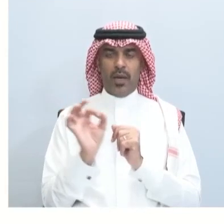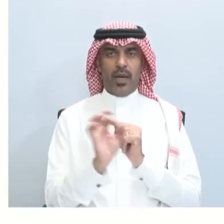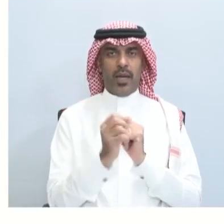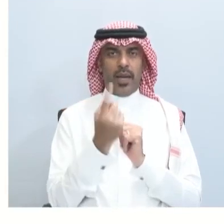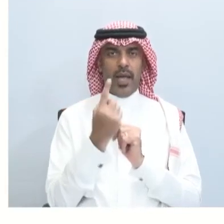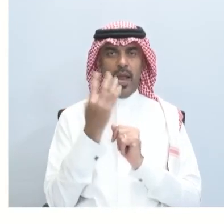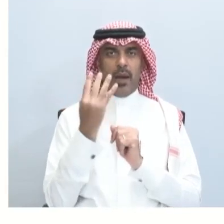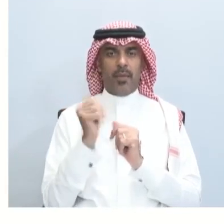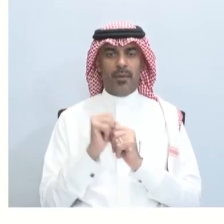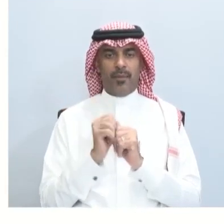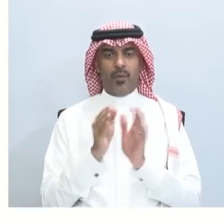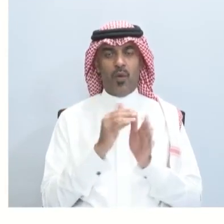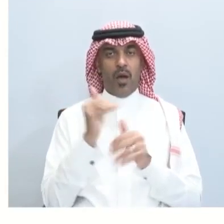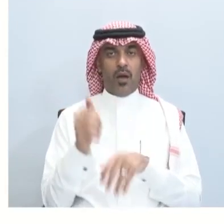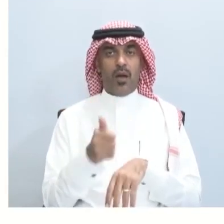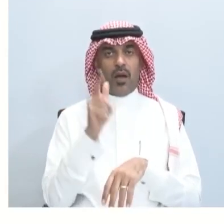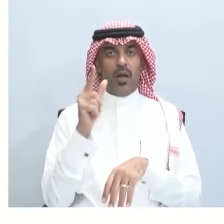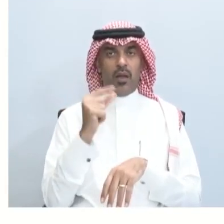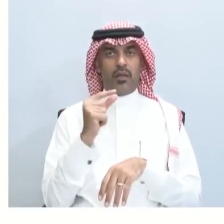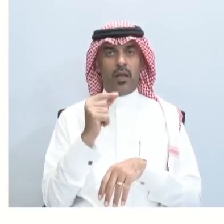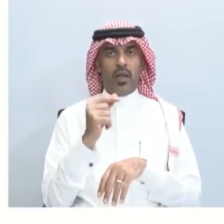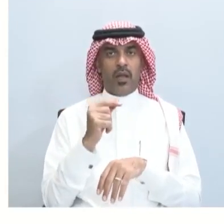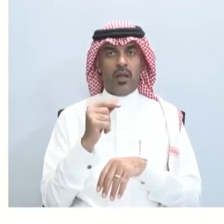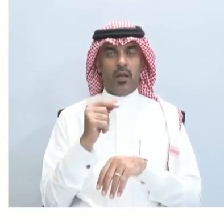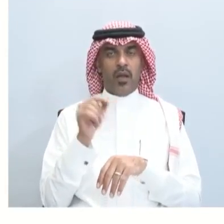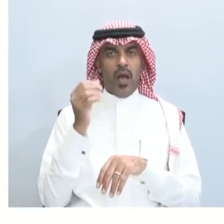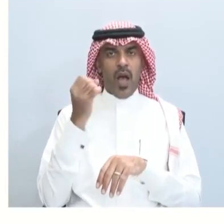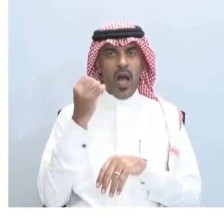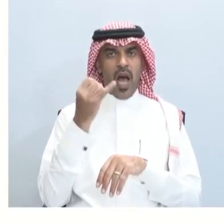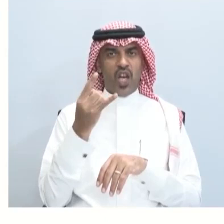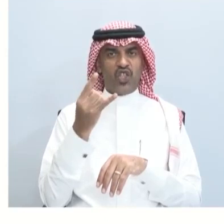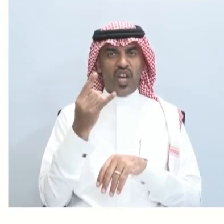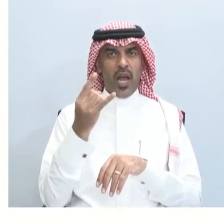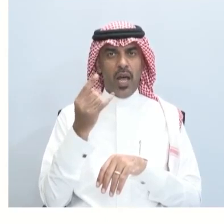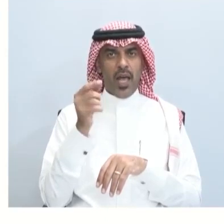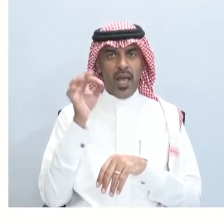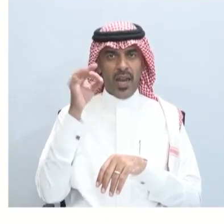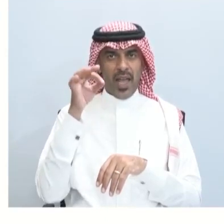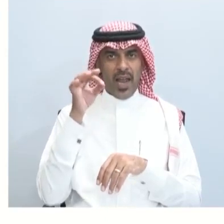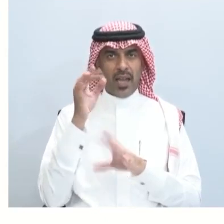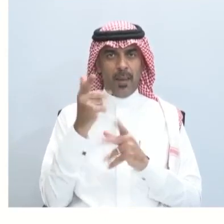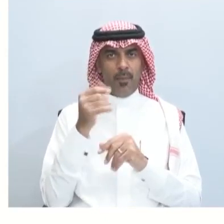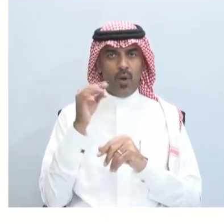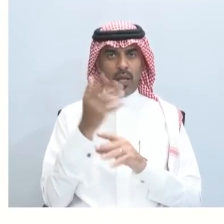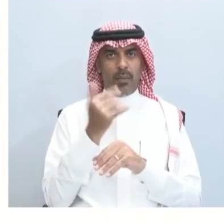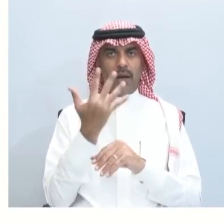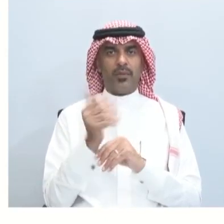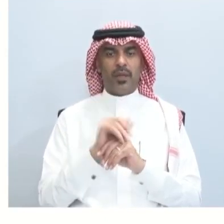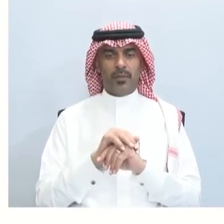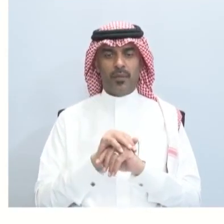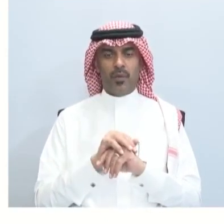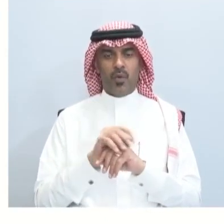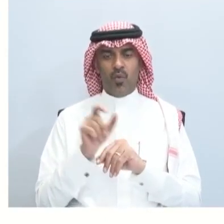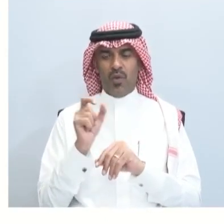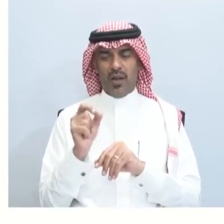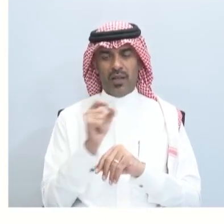اربع قطع وخالد يملك خمس او خمس اوراق من فئات عشره ريال ويملك قطعه